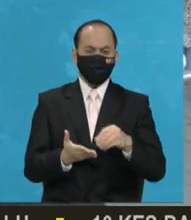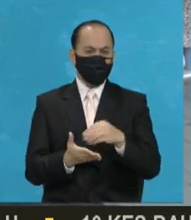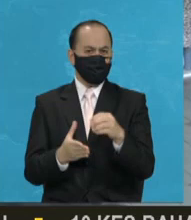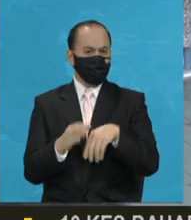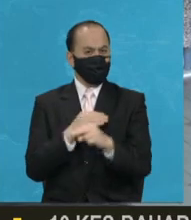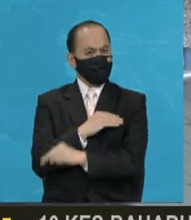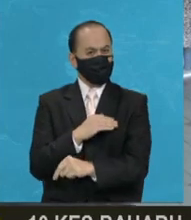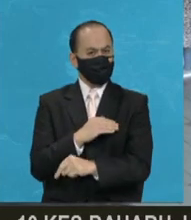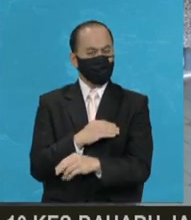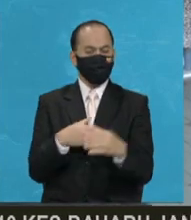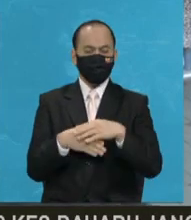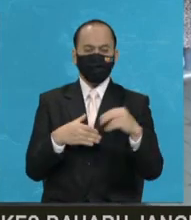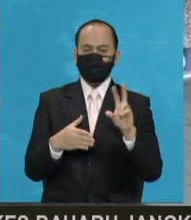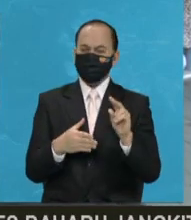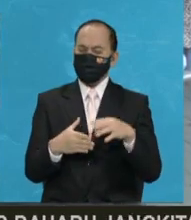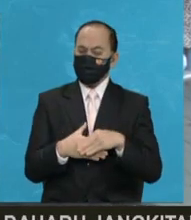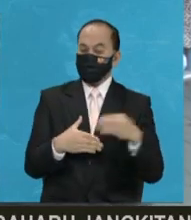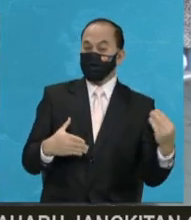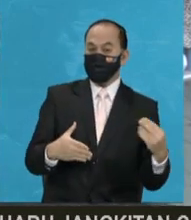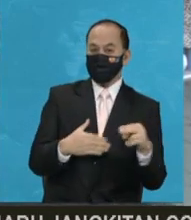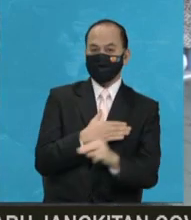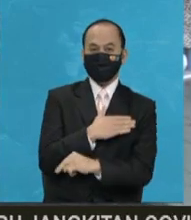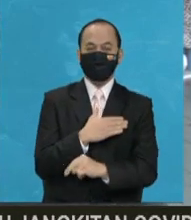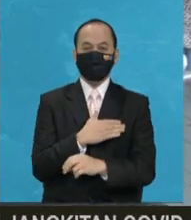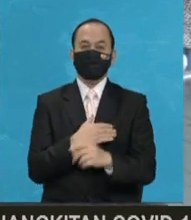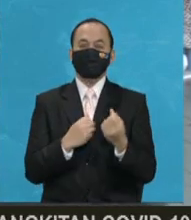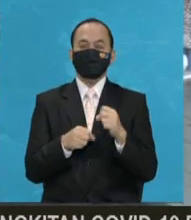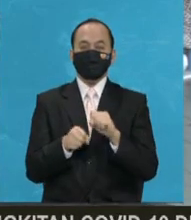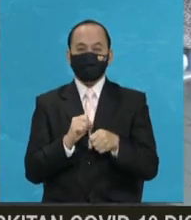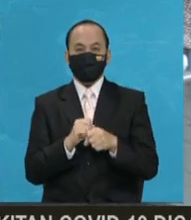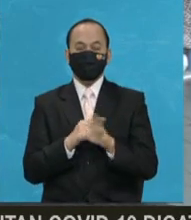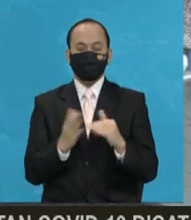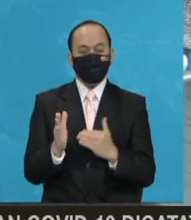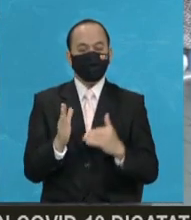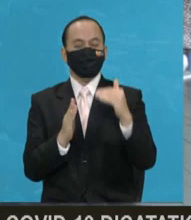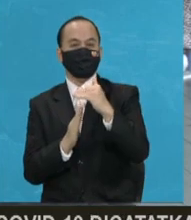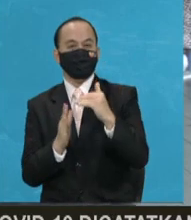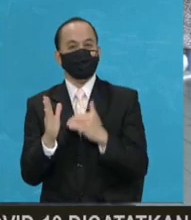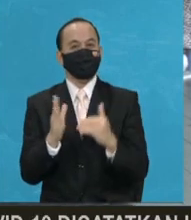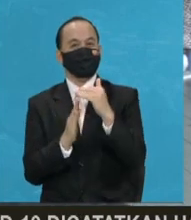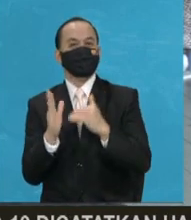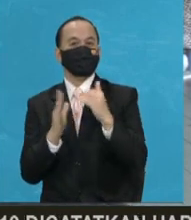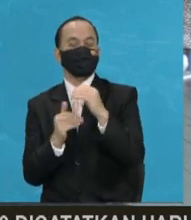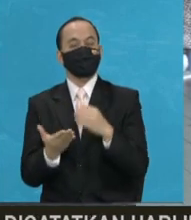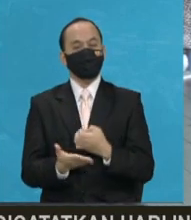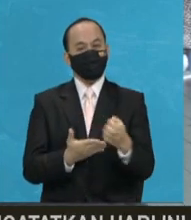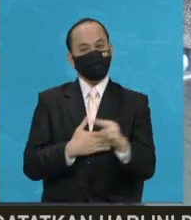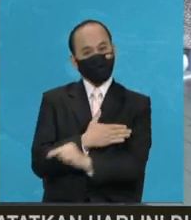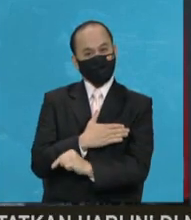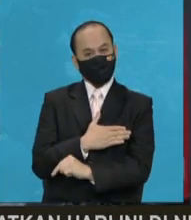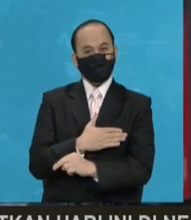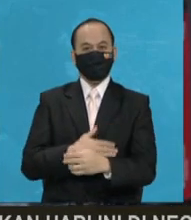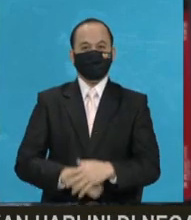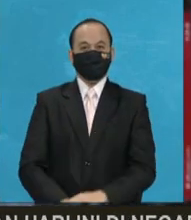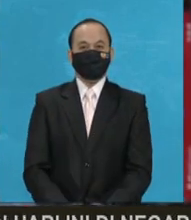jadinya kita cantik luar negeri lah jadi ah apa meningkatkan untuk meningkatkan ekonomi negara